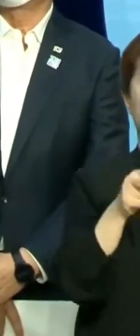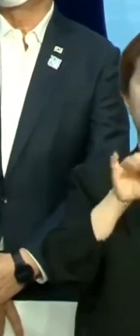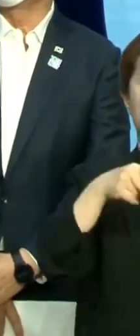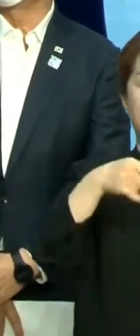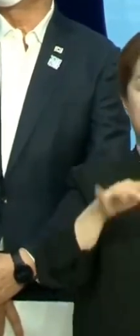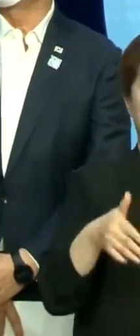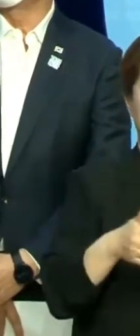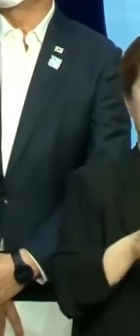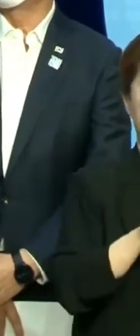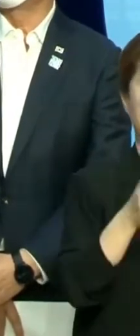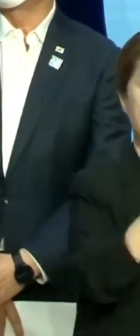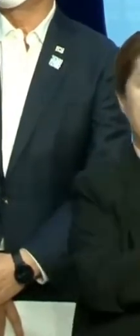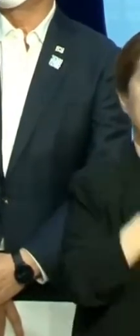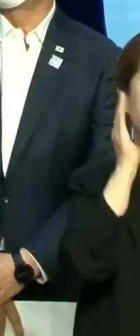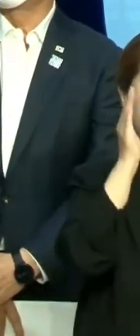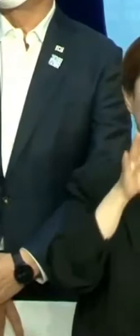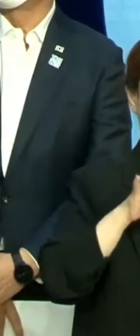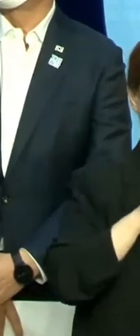이어지겠습니다.